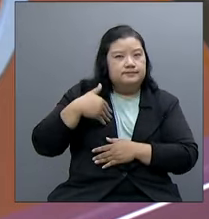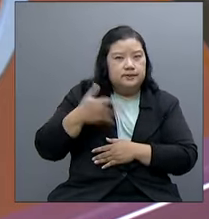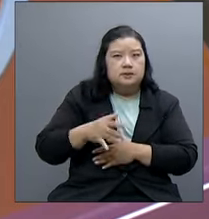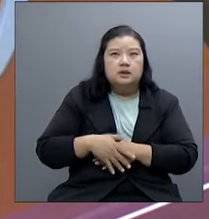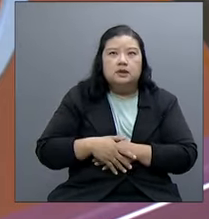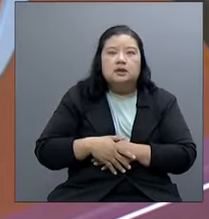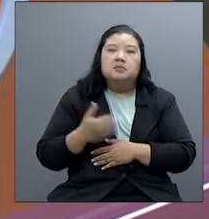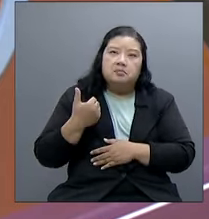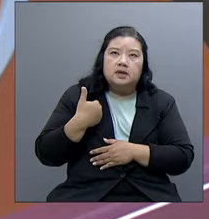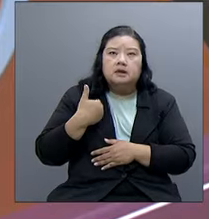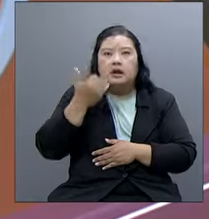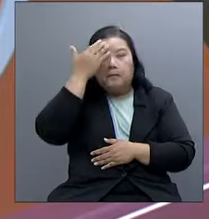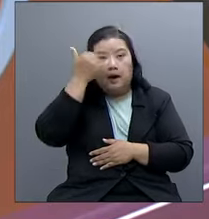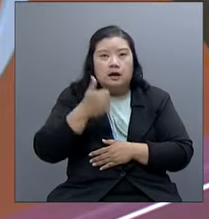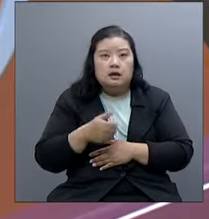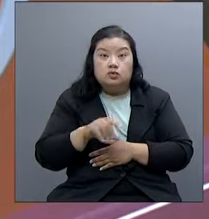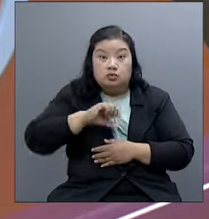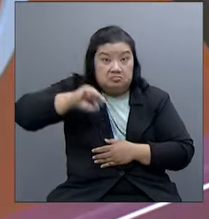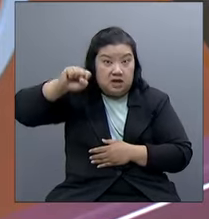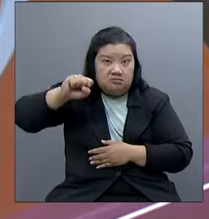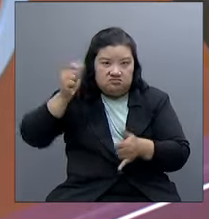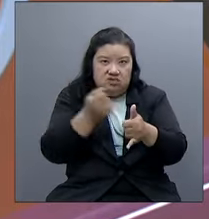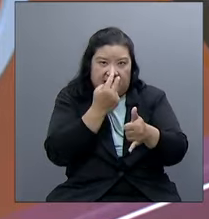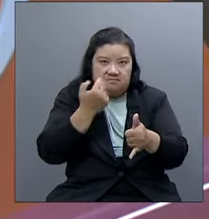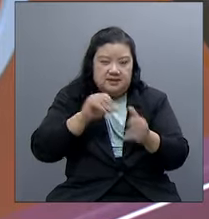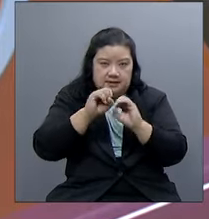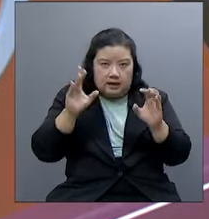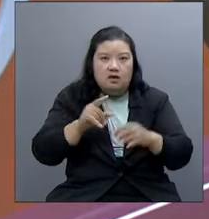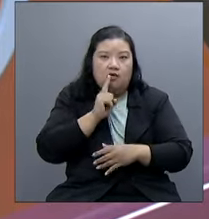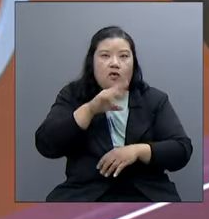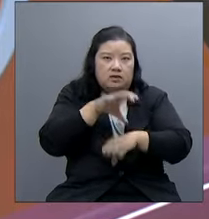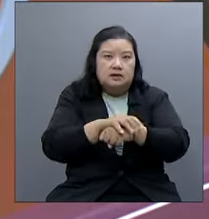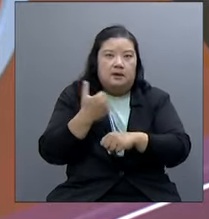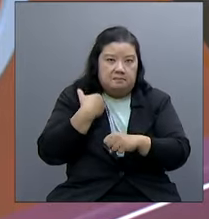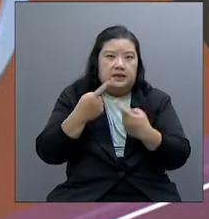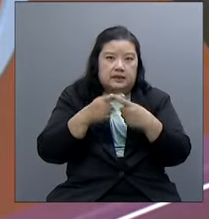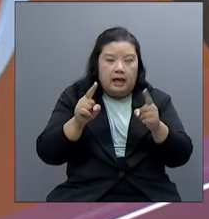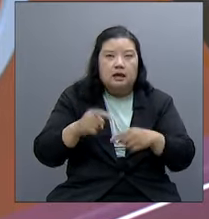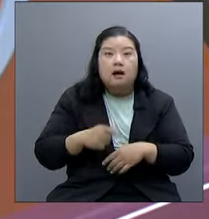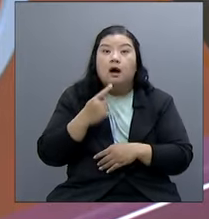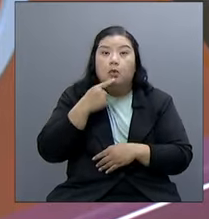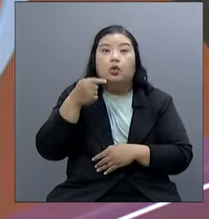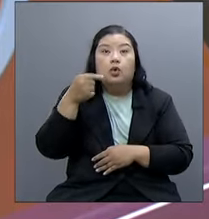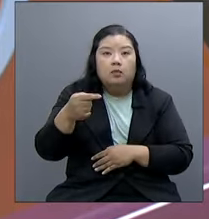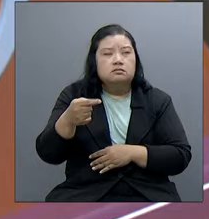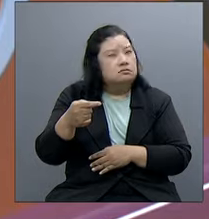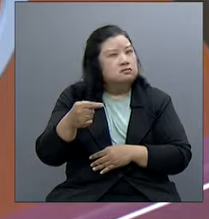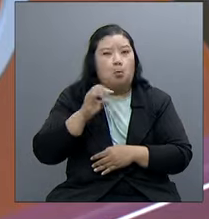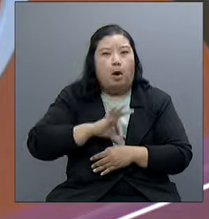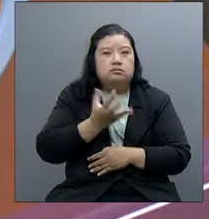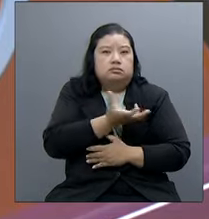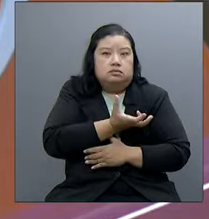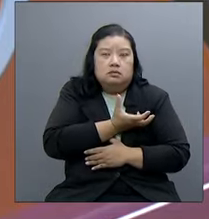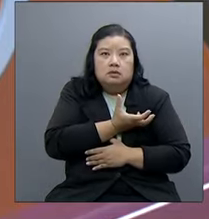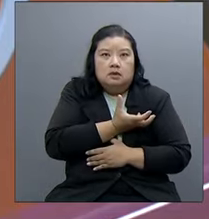ารแฉมุลสหบางทีมุิอั่ศามารจับได้เปขดุดมัจร้ความได้แต่พอใช้คำeneca มเปอาวุที่ร้ายแรงมากมไม่ม